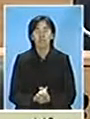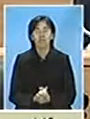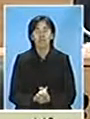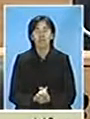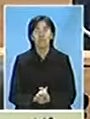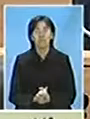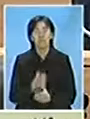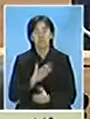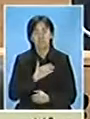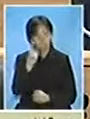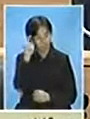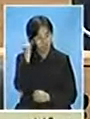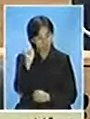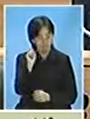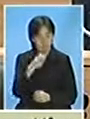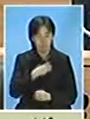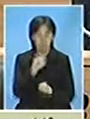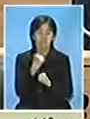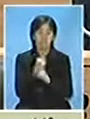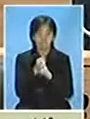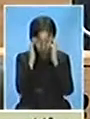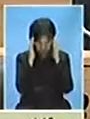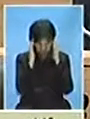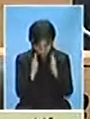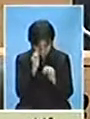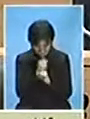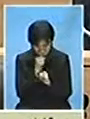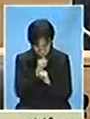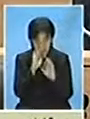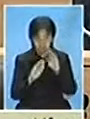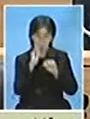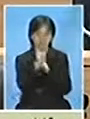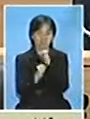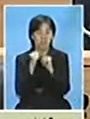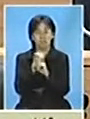มุ่งมั่นในการทำงานจริงๆเนี่ยมันแค่ปีครึ่ง